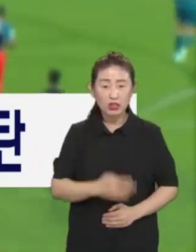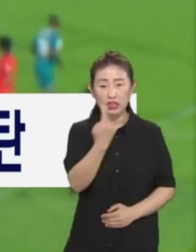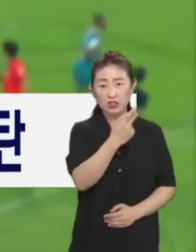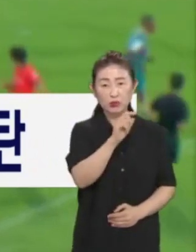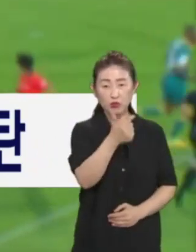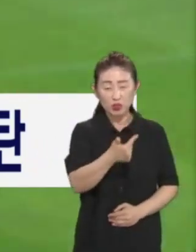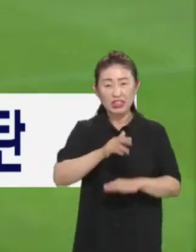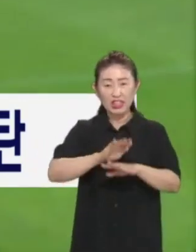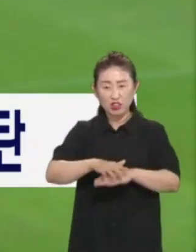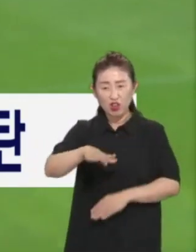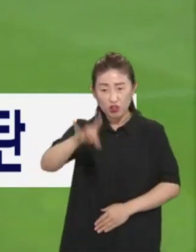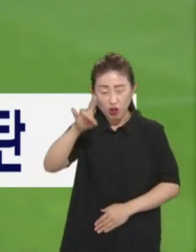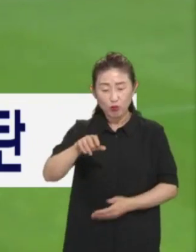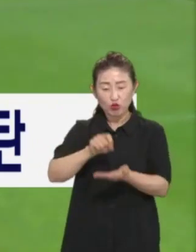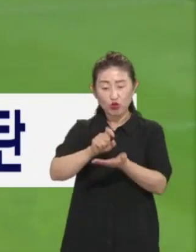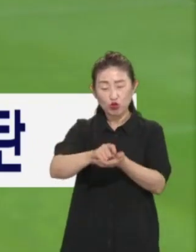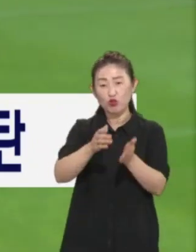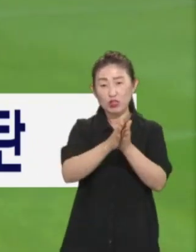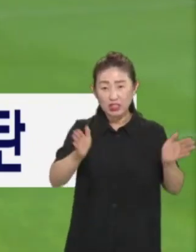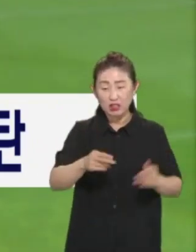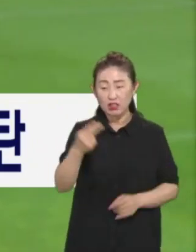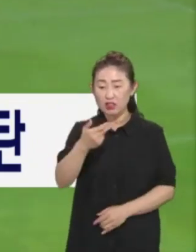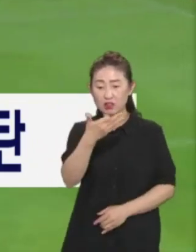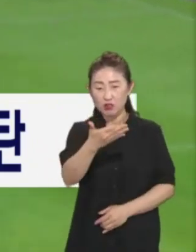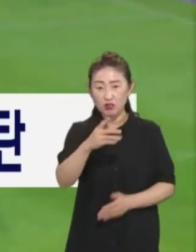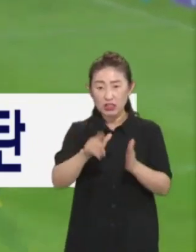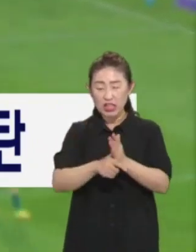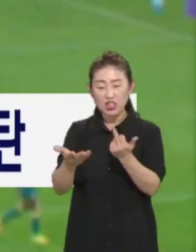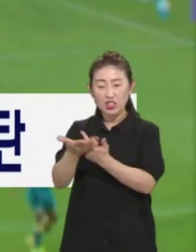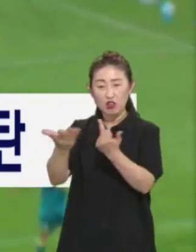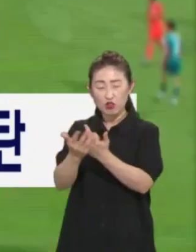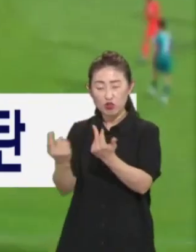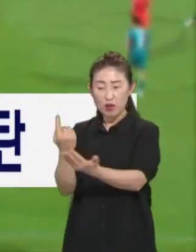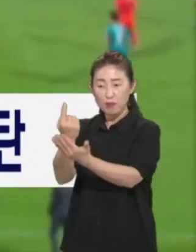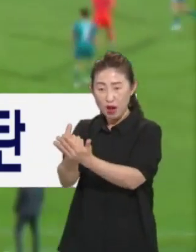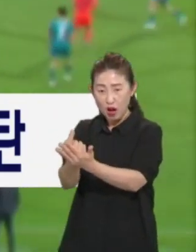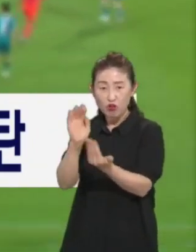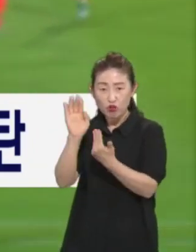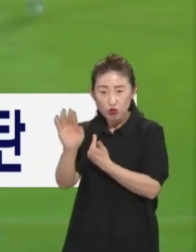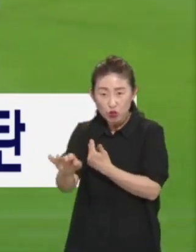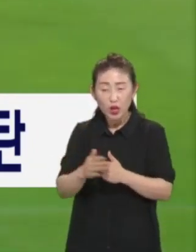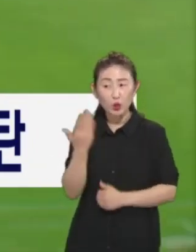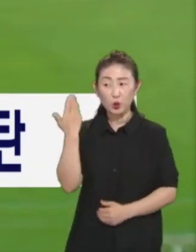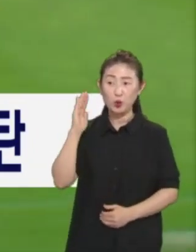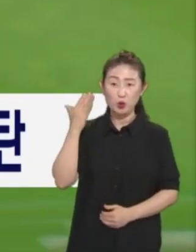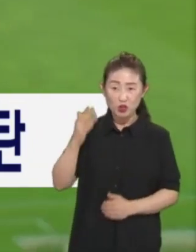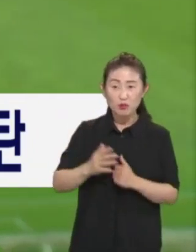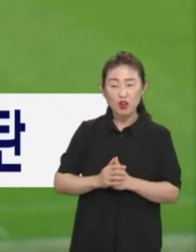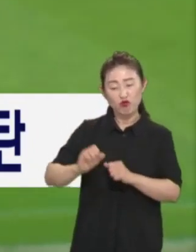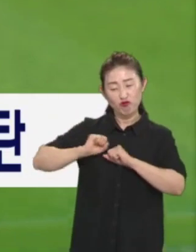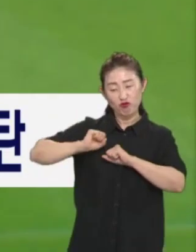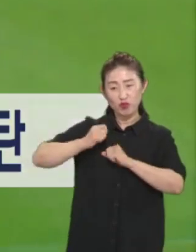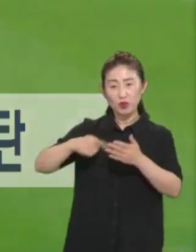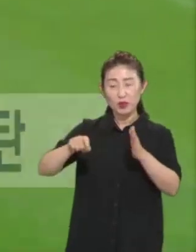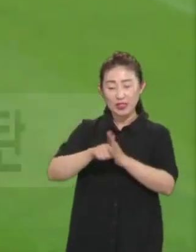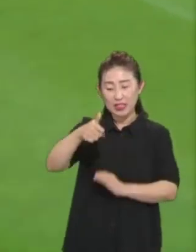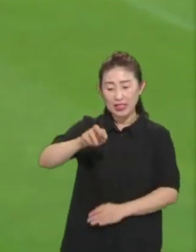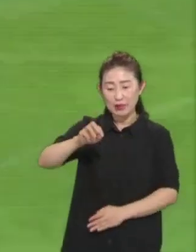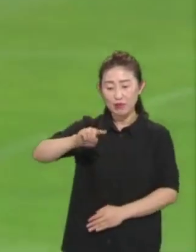2016년 대전에서 처음 프로 생활을 시작해 2019년 제주 유나이티드로 이적한 뒤 최근까지 군복무를 위해